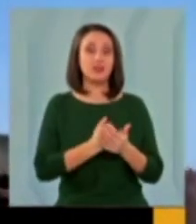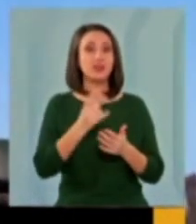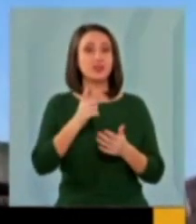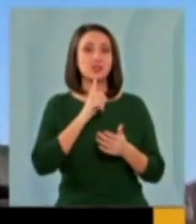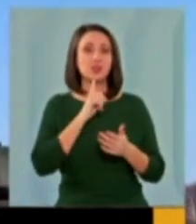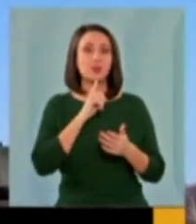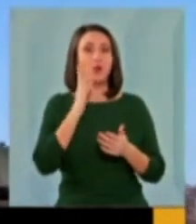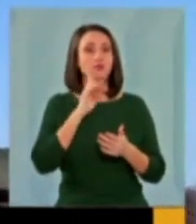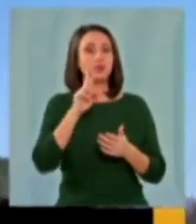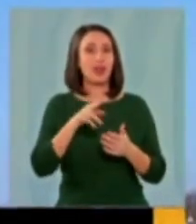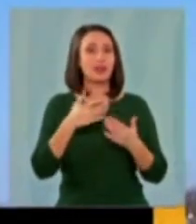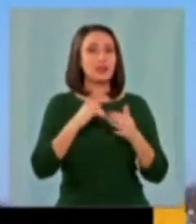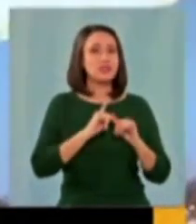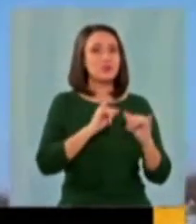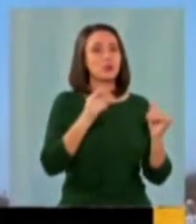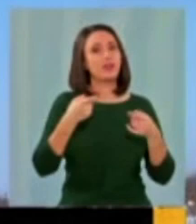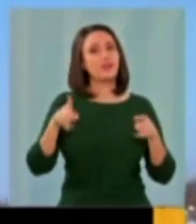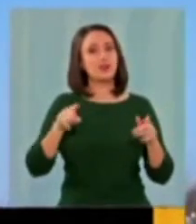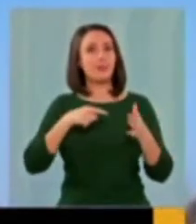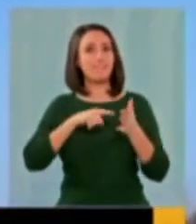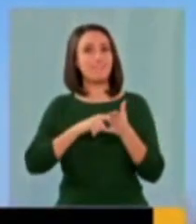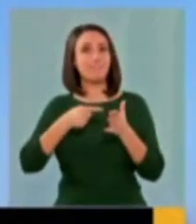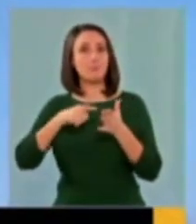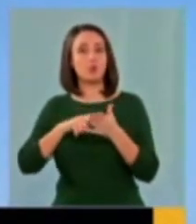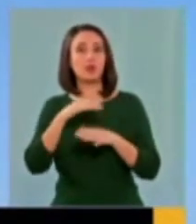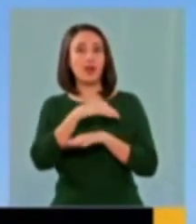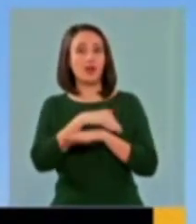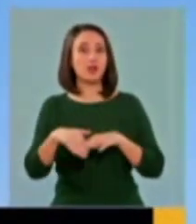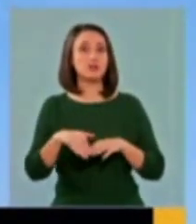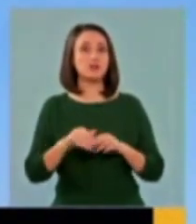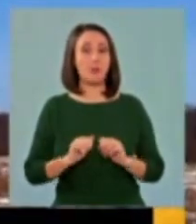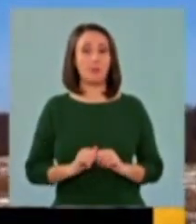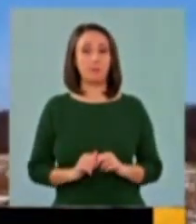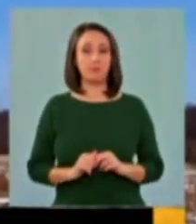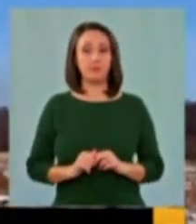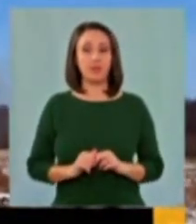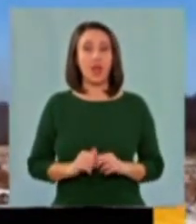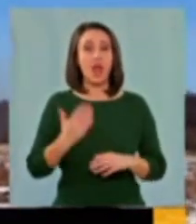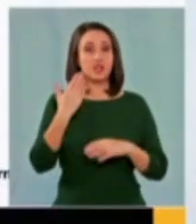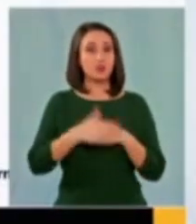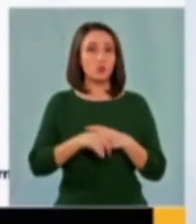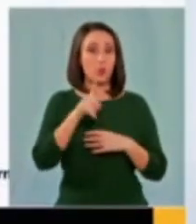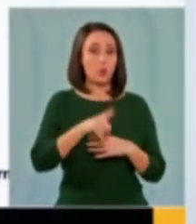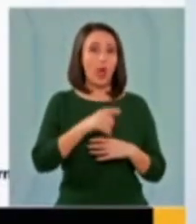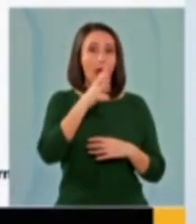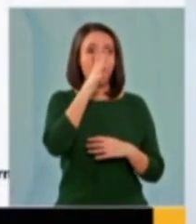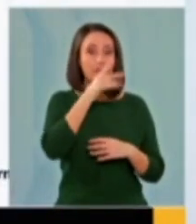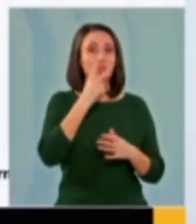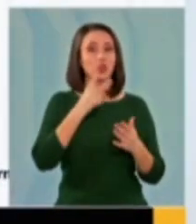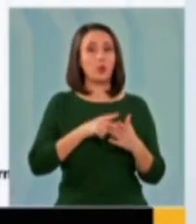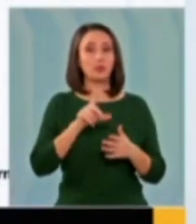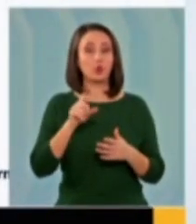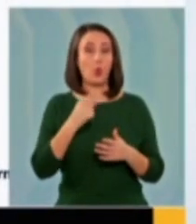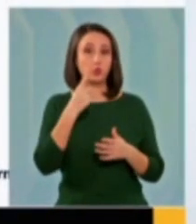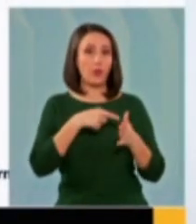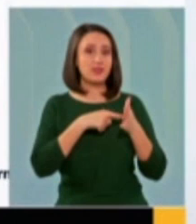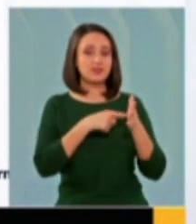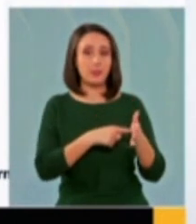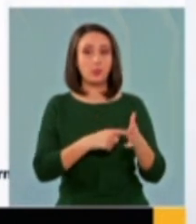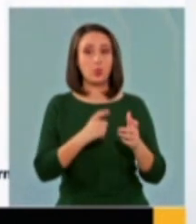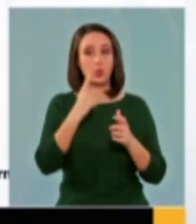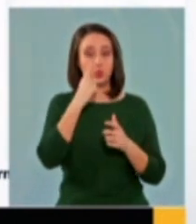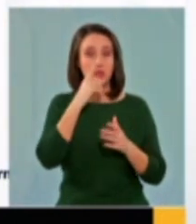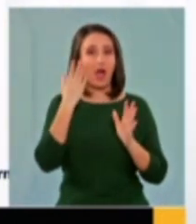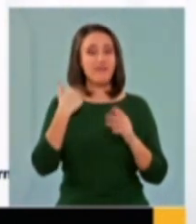ele doar au fost redesfășurate în diferite puncte ale graniței ruso-ucrainene. La sfârșitul lunii aprilie 2021, de exemplu, Rusia